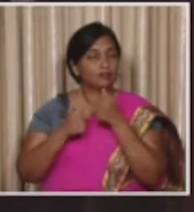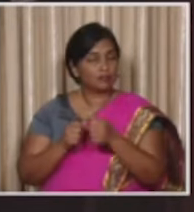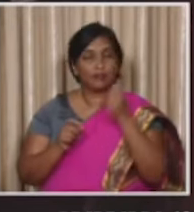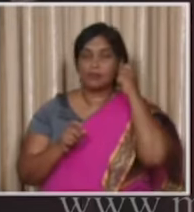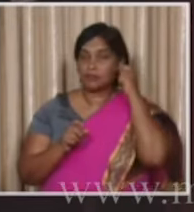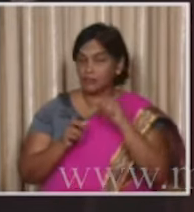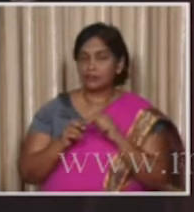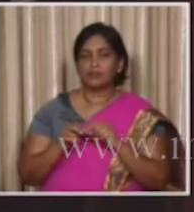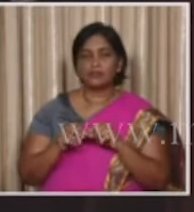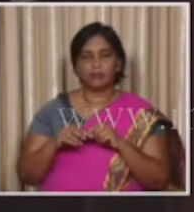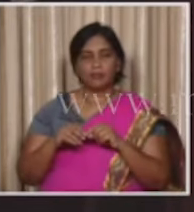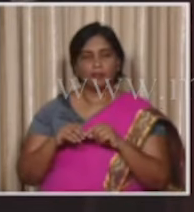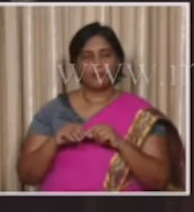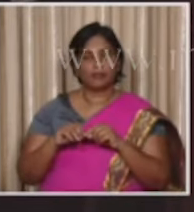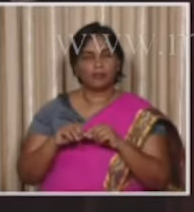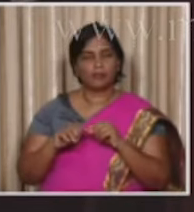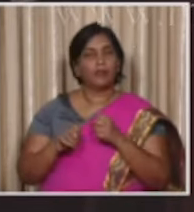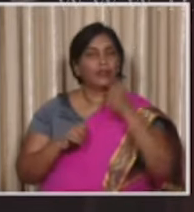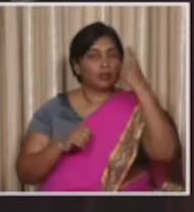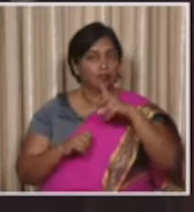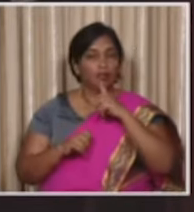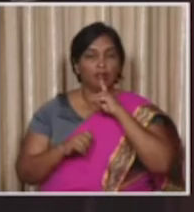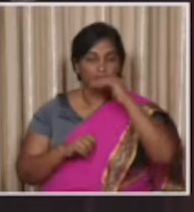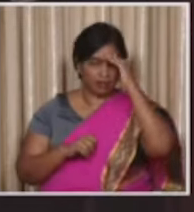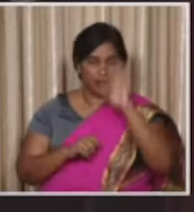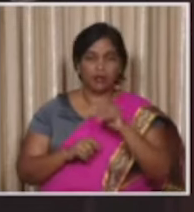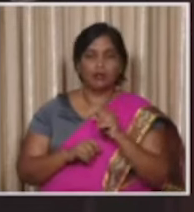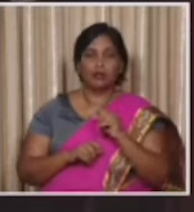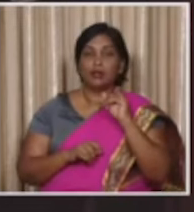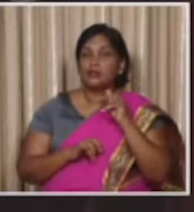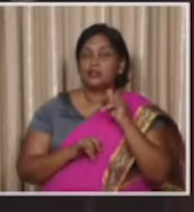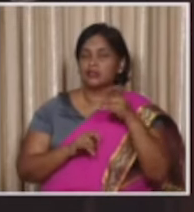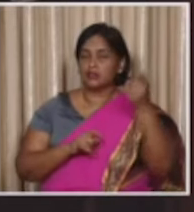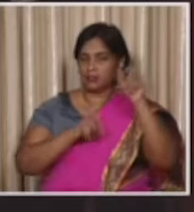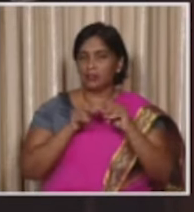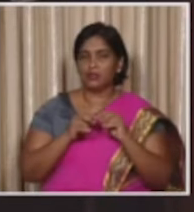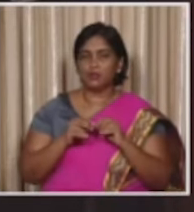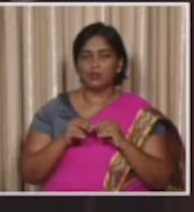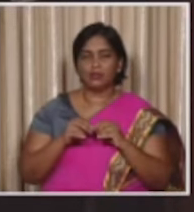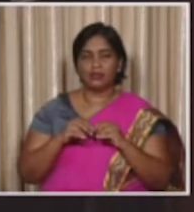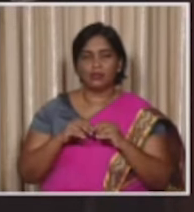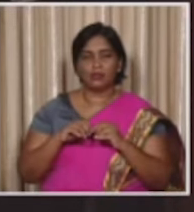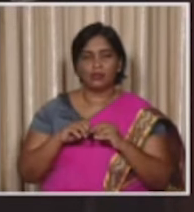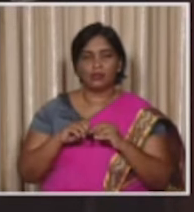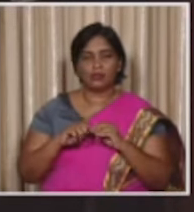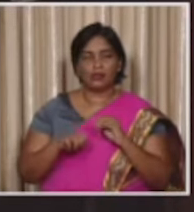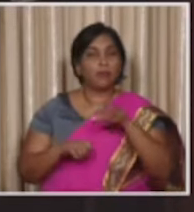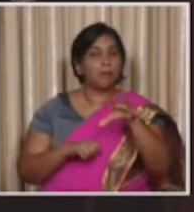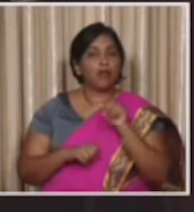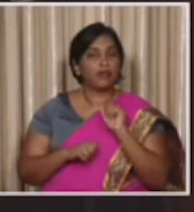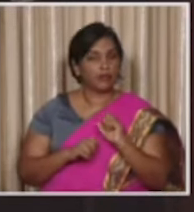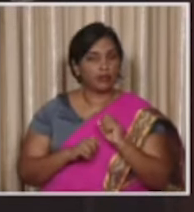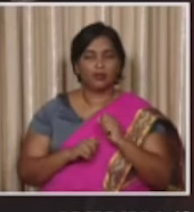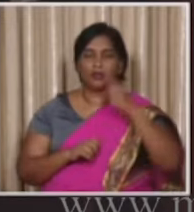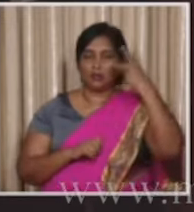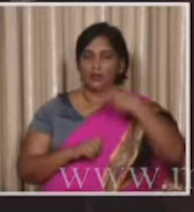සාධාරණත්වය ගරු නියෝජ්‍ය කතානායකතුමනි සමහරු කොහොමද ඒක පාවිච්චි කරේ ගරු